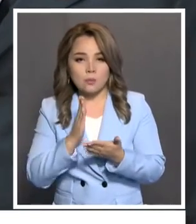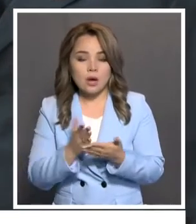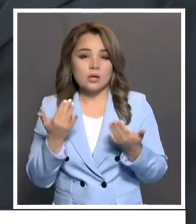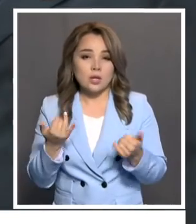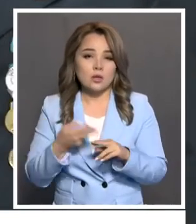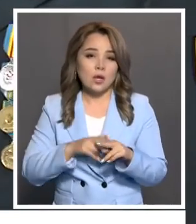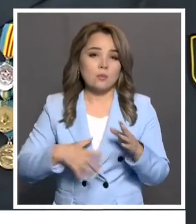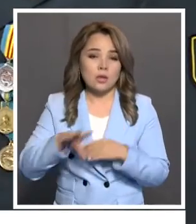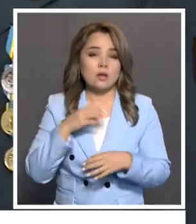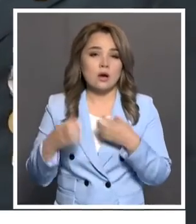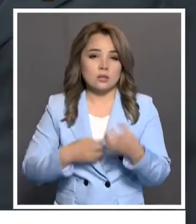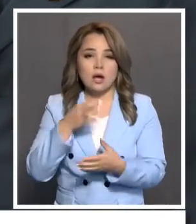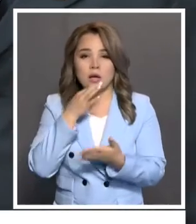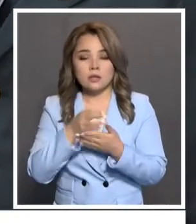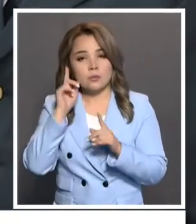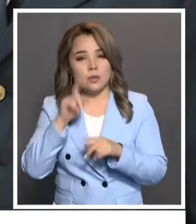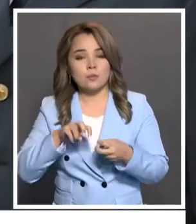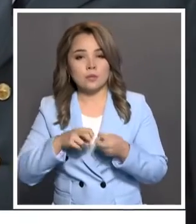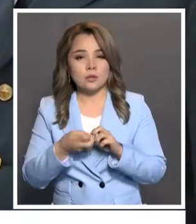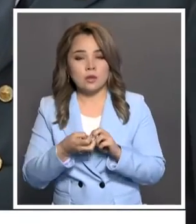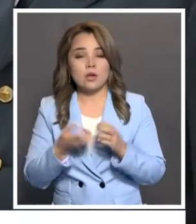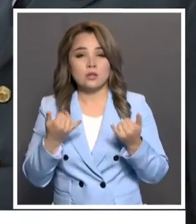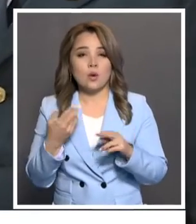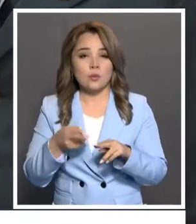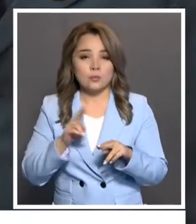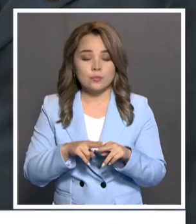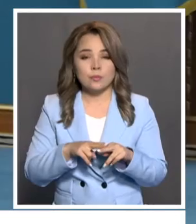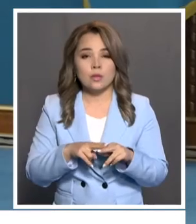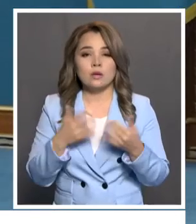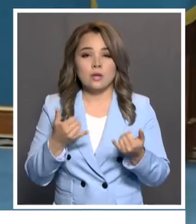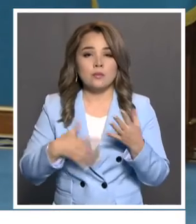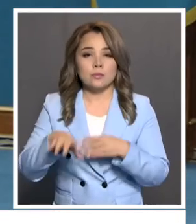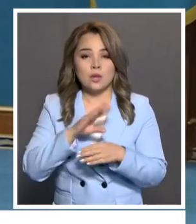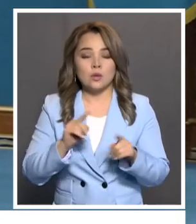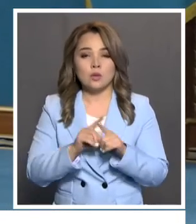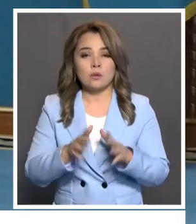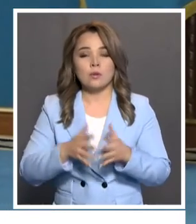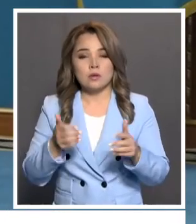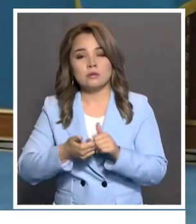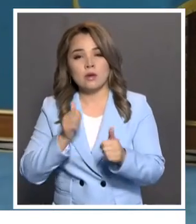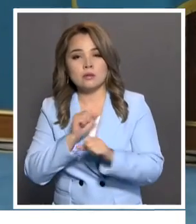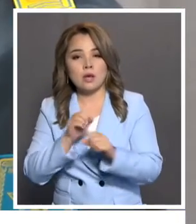бәрімізді алаңдатып отырған мәселе. Сондықтан арқана кеңге